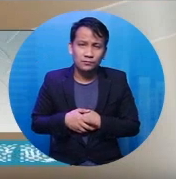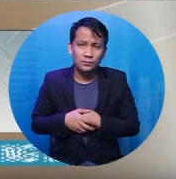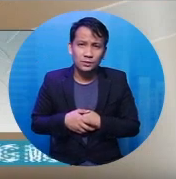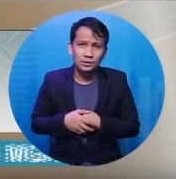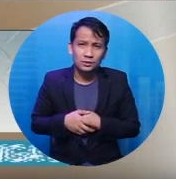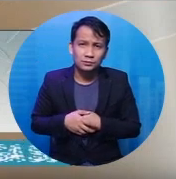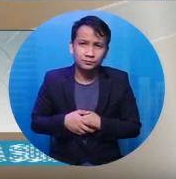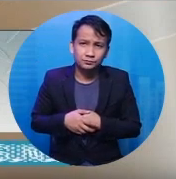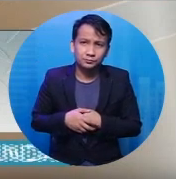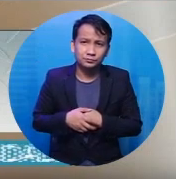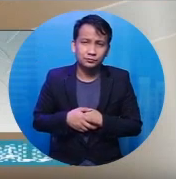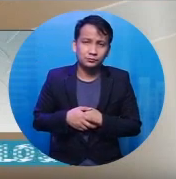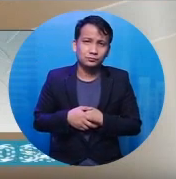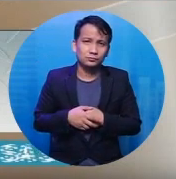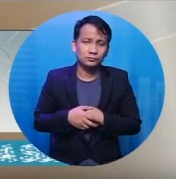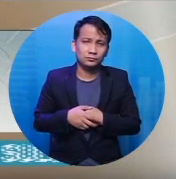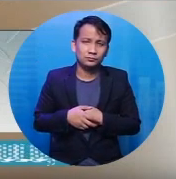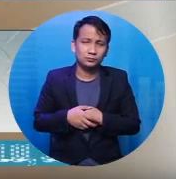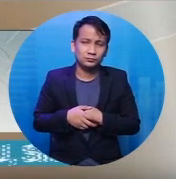Sir Milo.